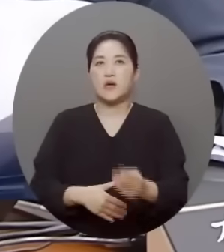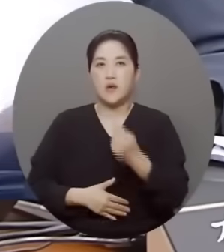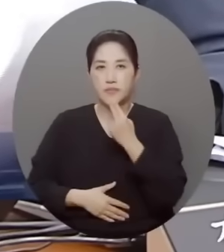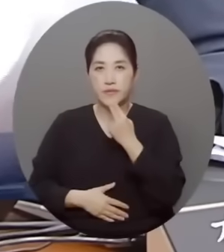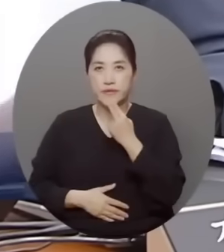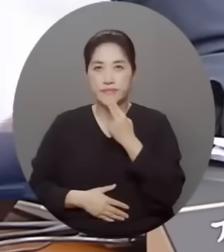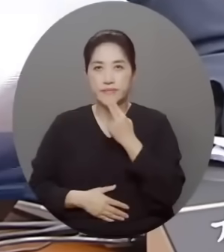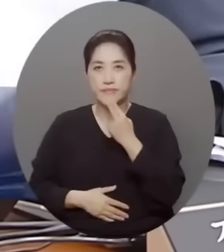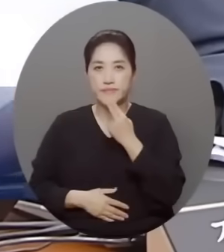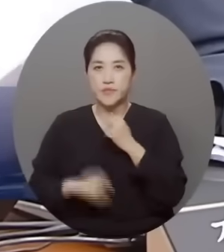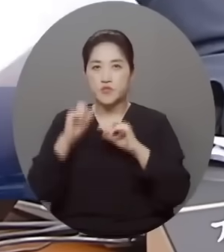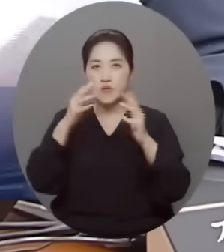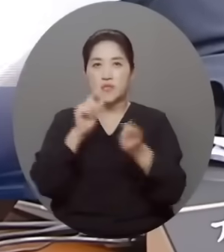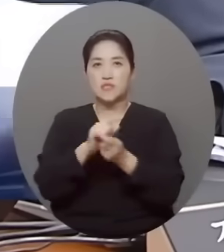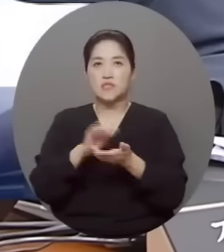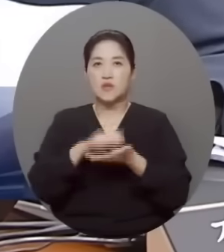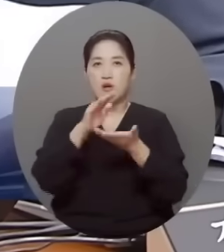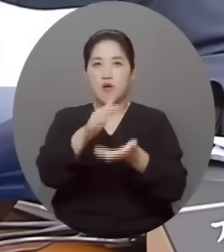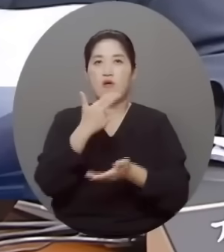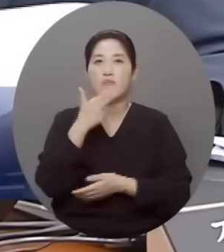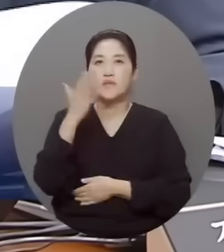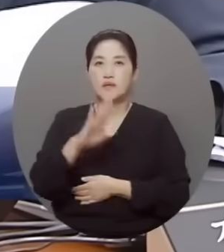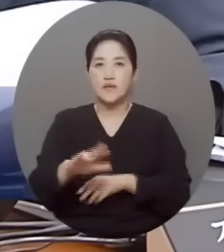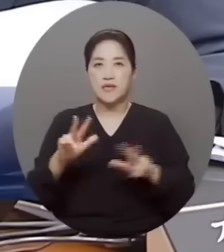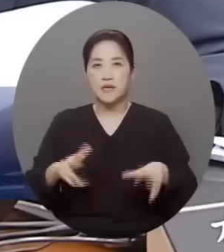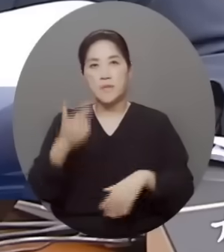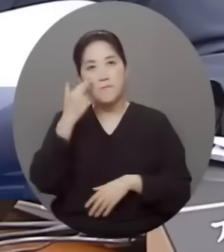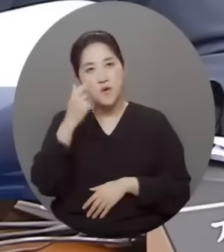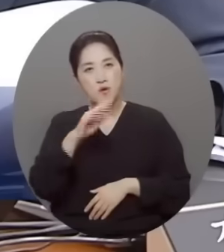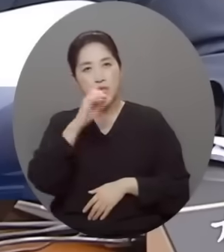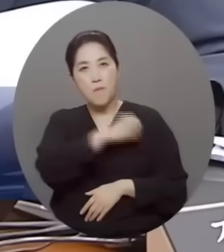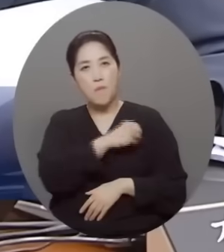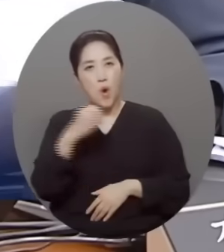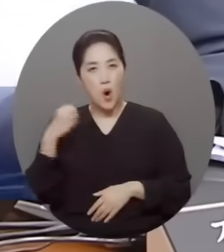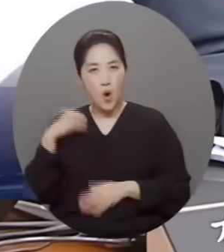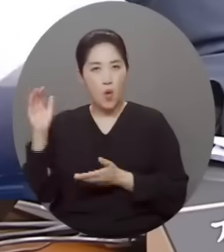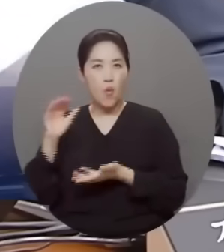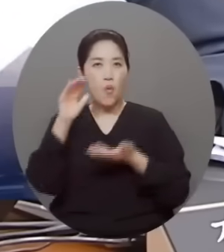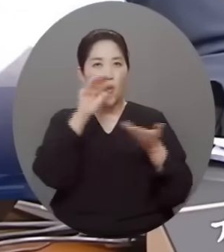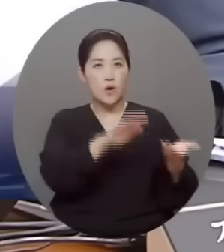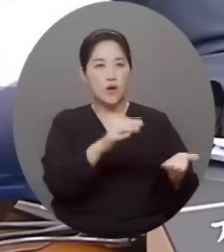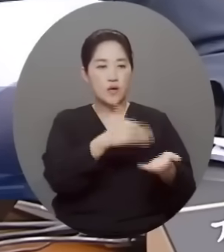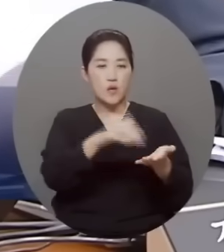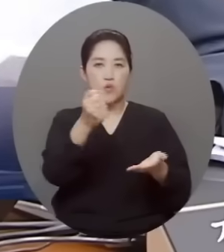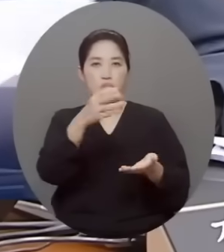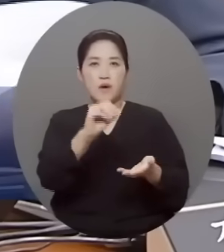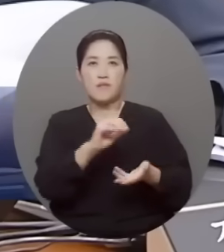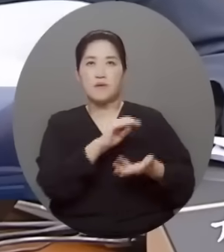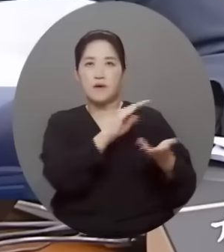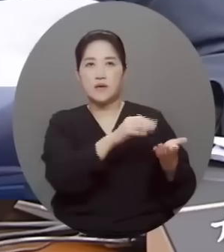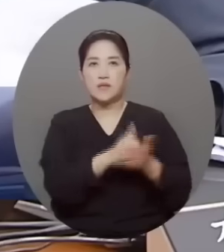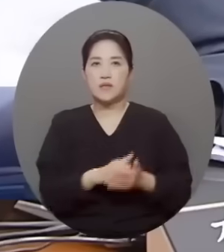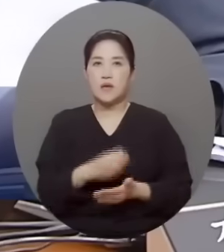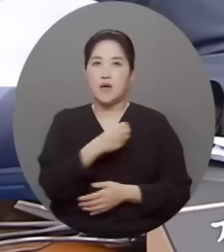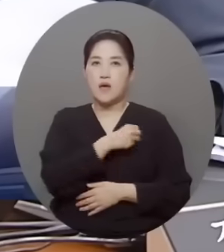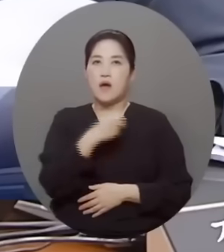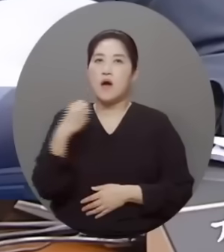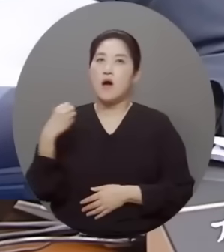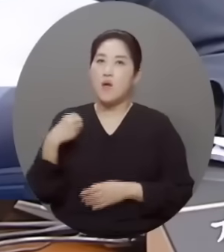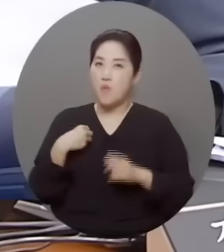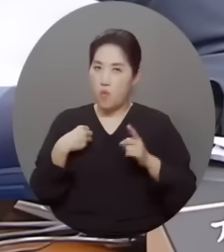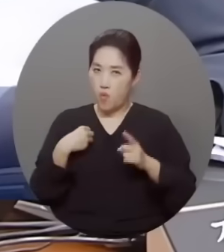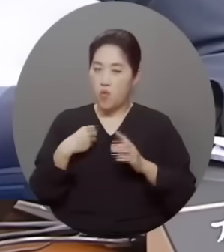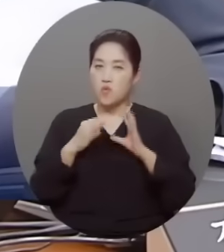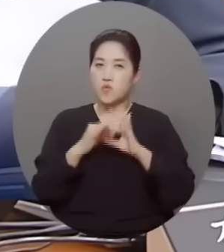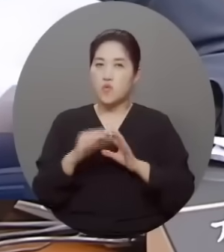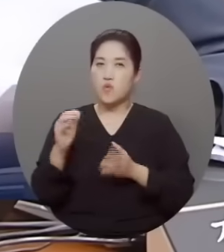없습니다. 우크라이나 직접 지원은 안 하는데 지금 미국이나 폴란드나 이렇게 우회적으로 저희가 폴란드를